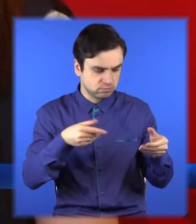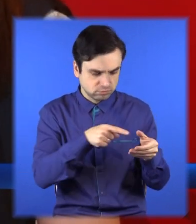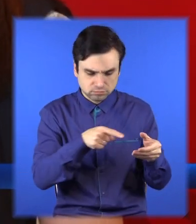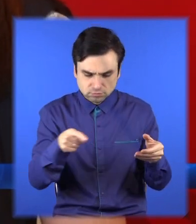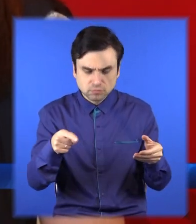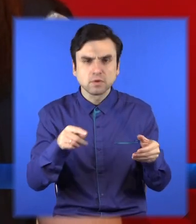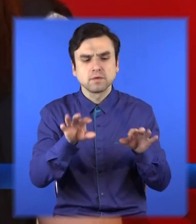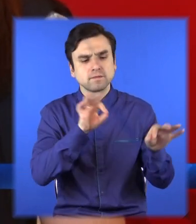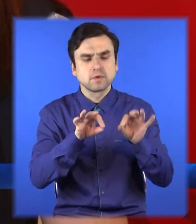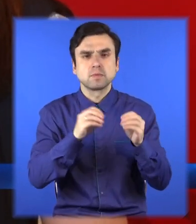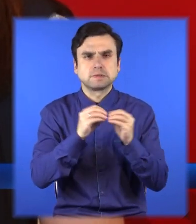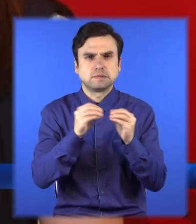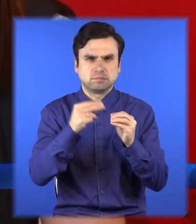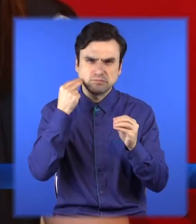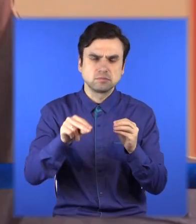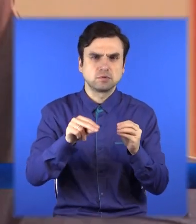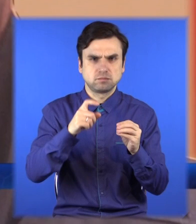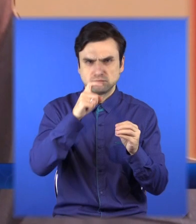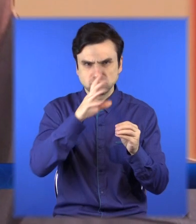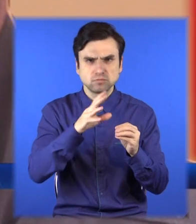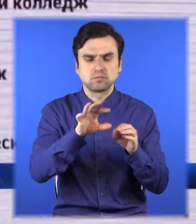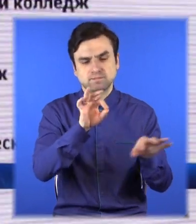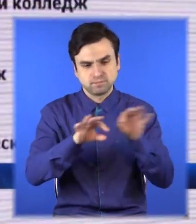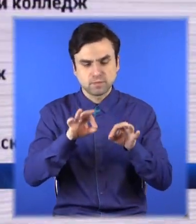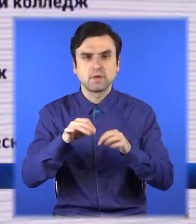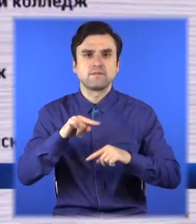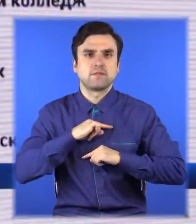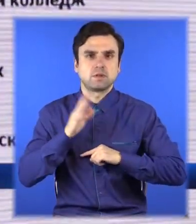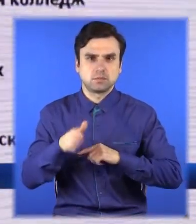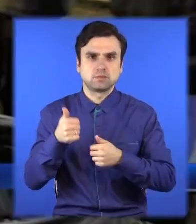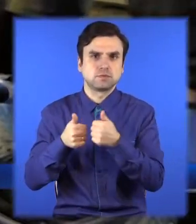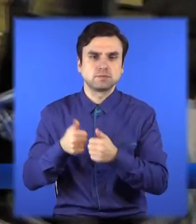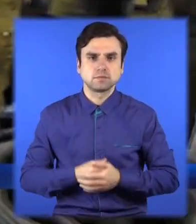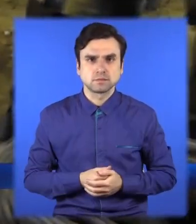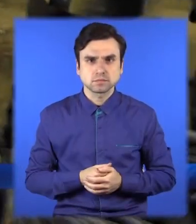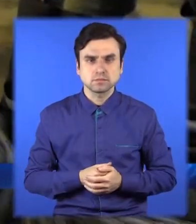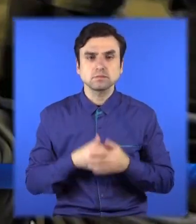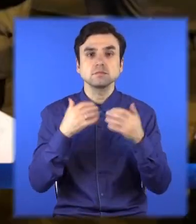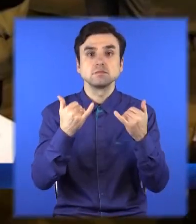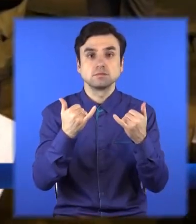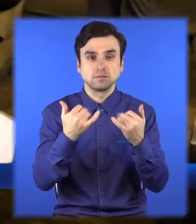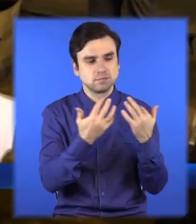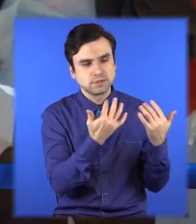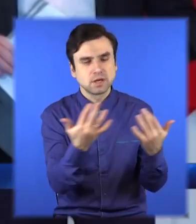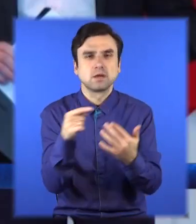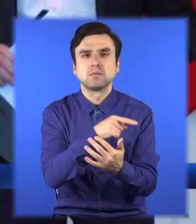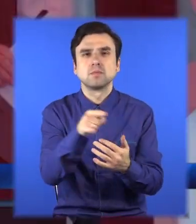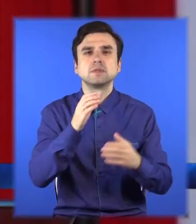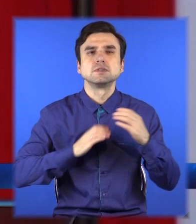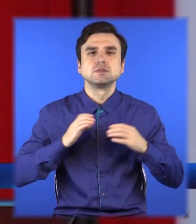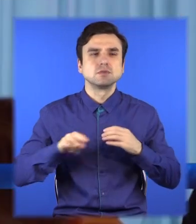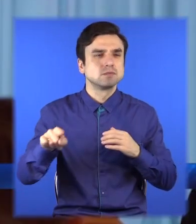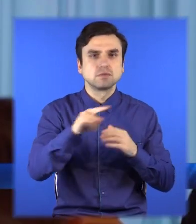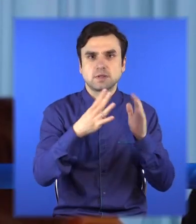выбирают 10 финалистов, которые проходят финал. У цьому році участь беруть 9 вишів. Студентів чекають візити на підприємства